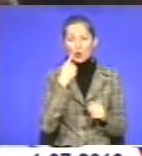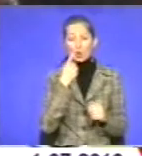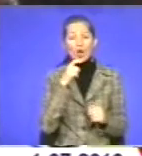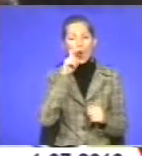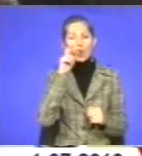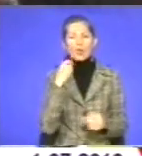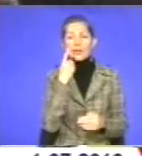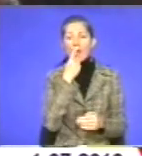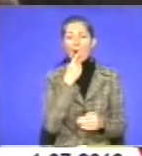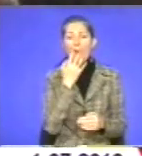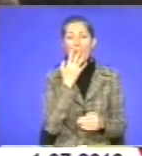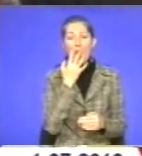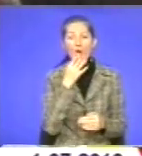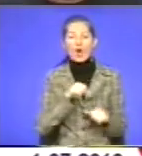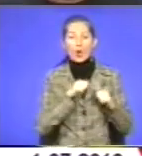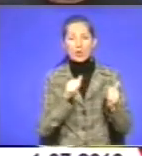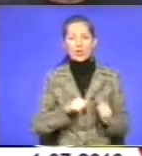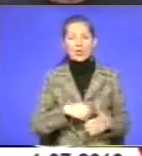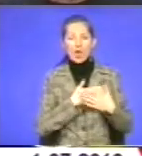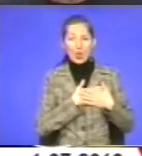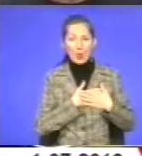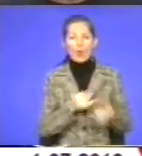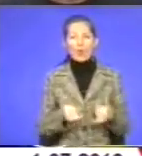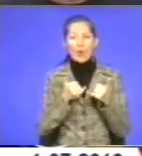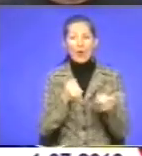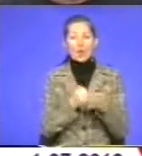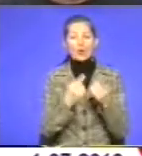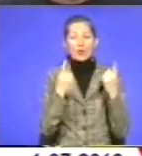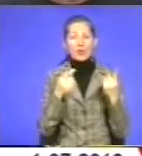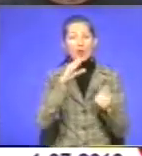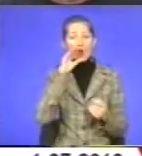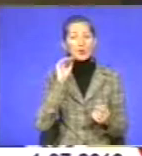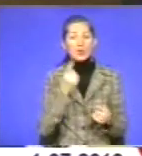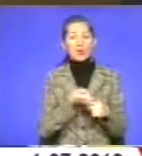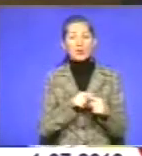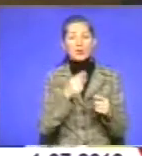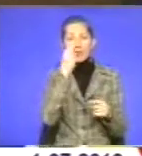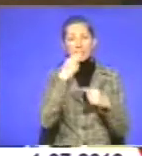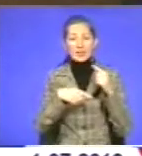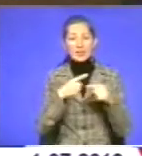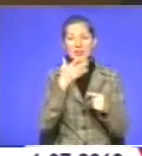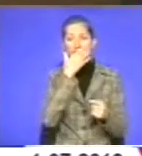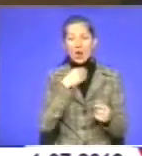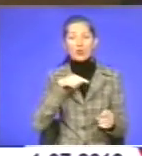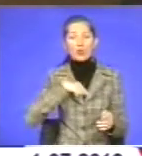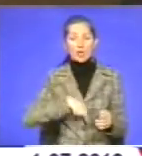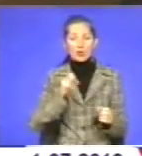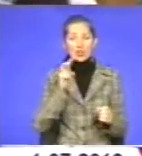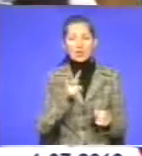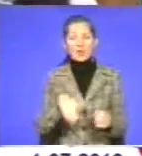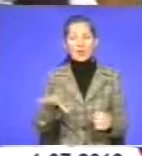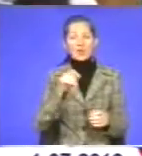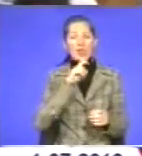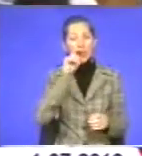мова, у серці – любов і повага до великого кобзаря. Ось вони традиційно у гарному настрої, члени Всеукраїнського